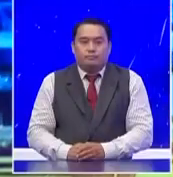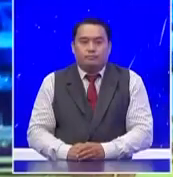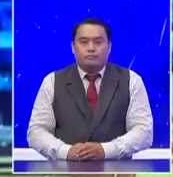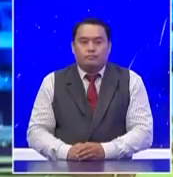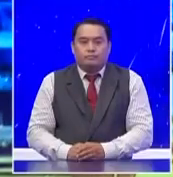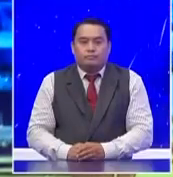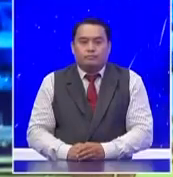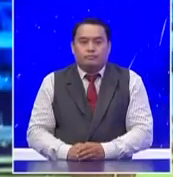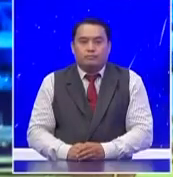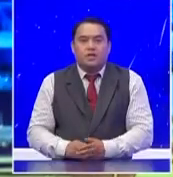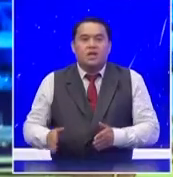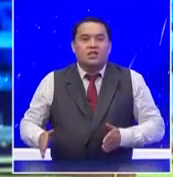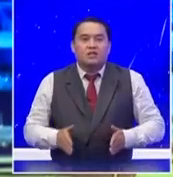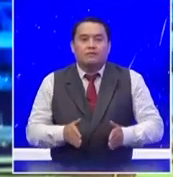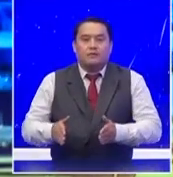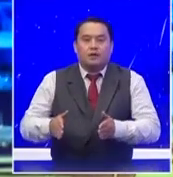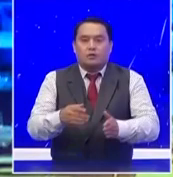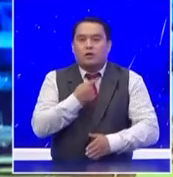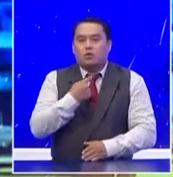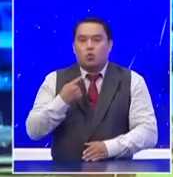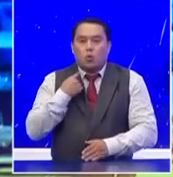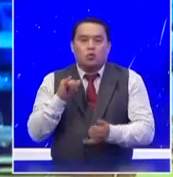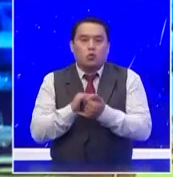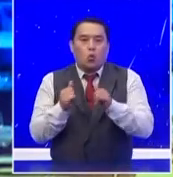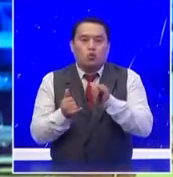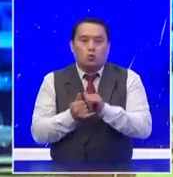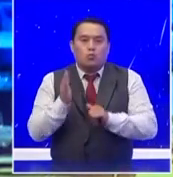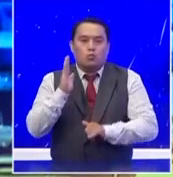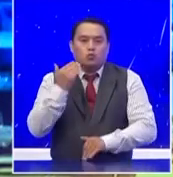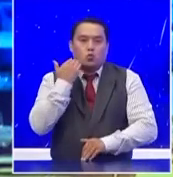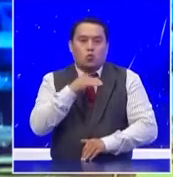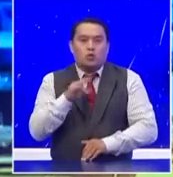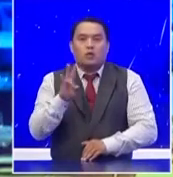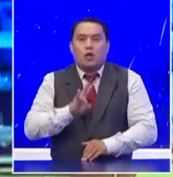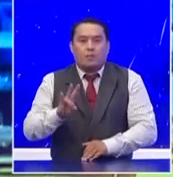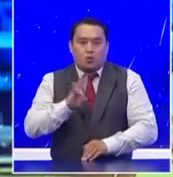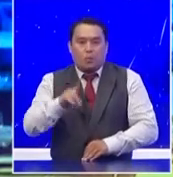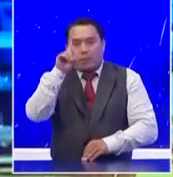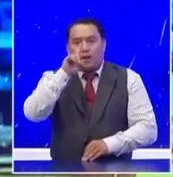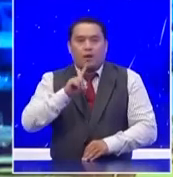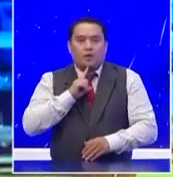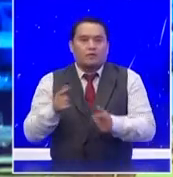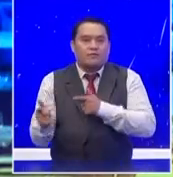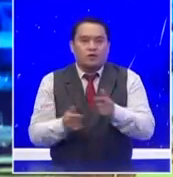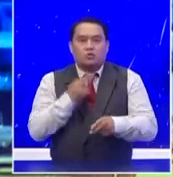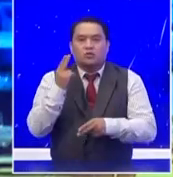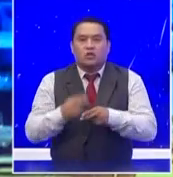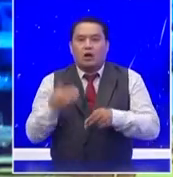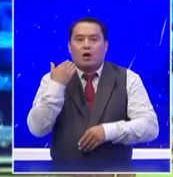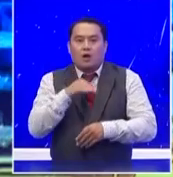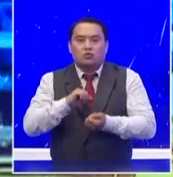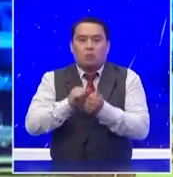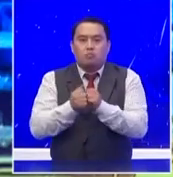Первым делом – дороги. Движение по трассе Талдыкурган-Ускемен станет комфортным к ноябрю. К этому времени будет завершено